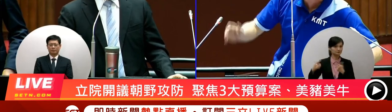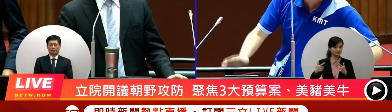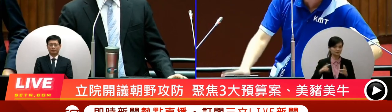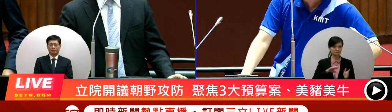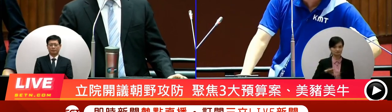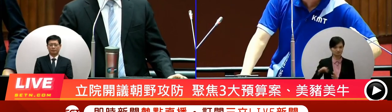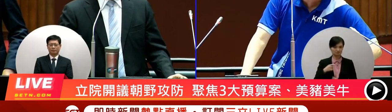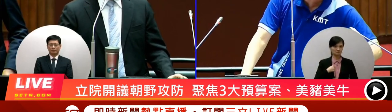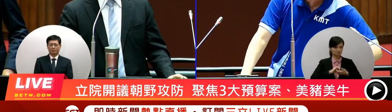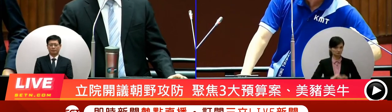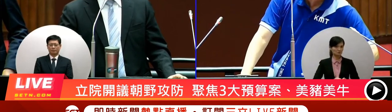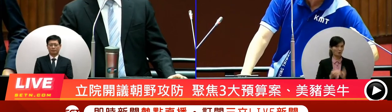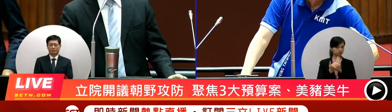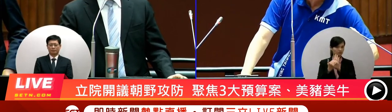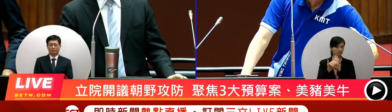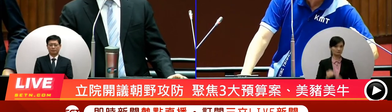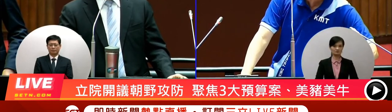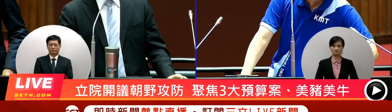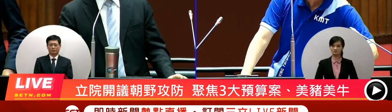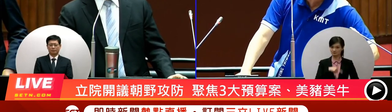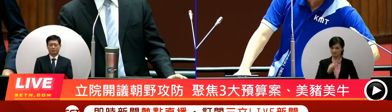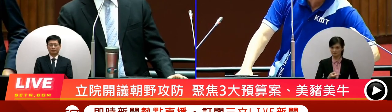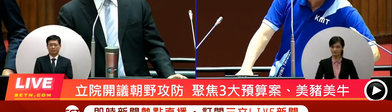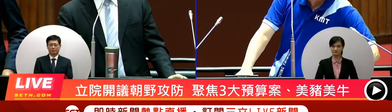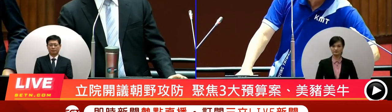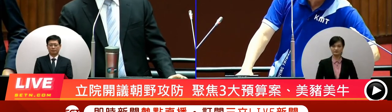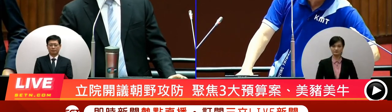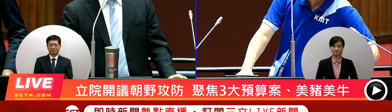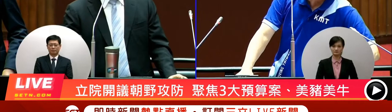看下一页。 我们有